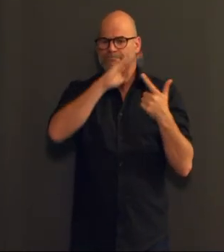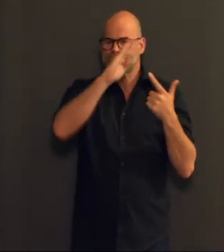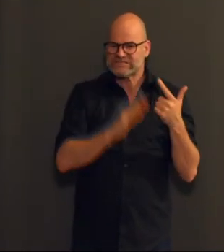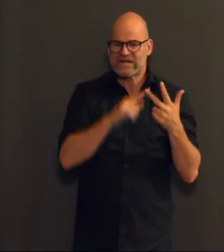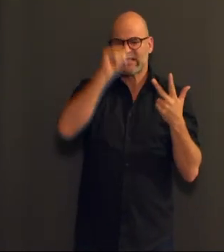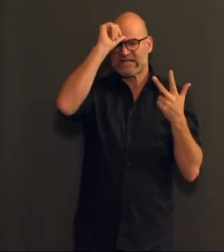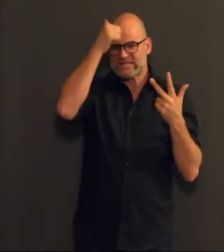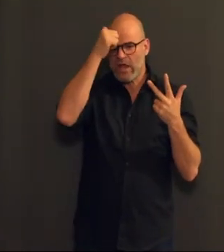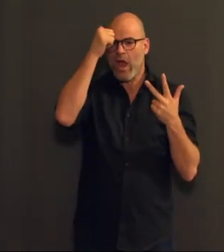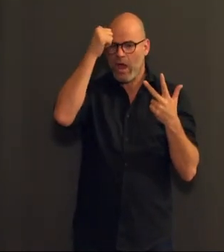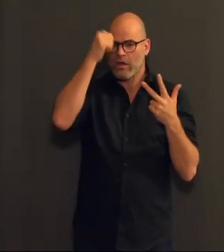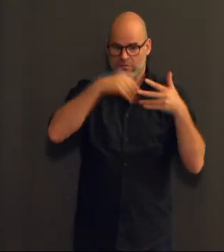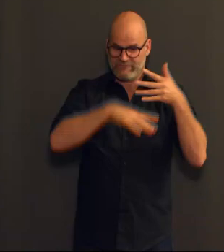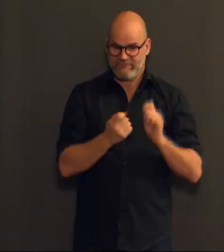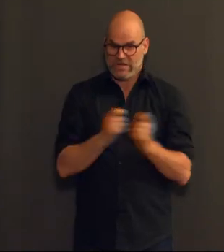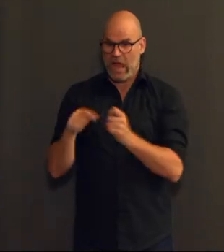opgebouwd, niet beschermd zullen zijn?